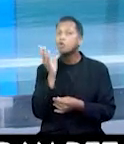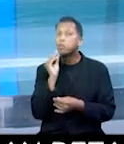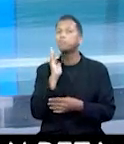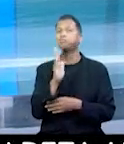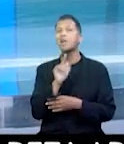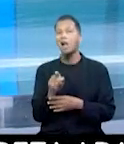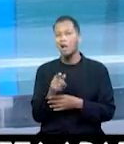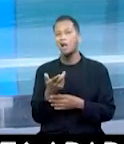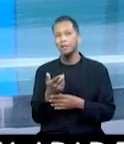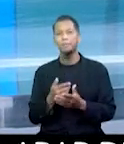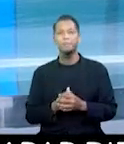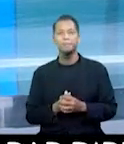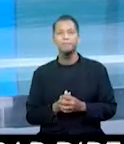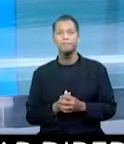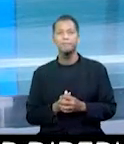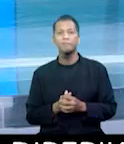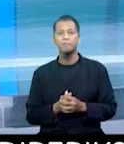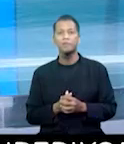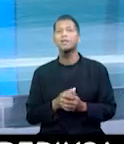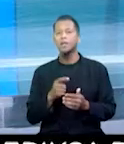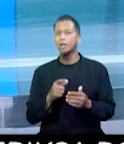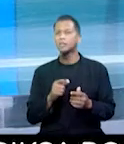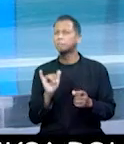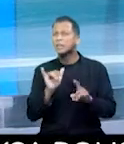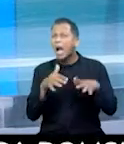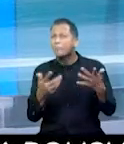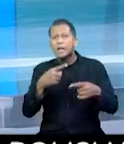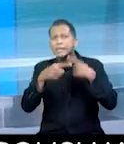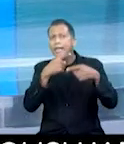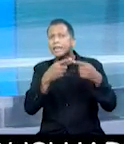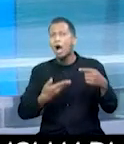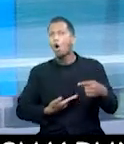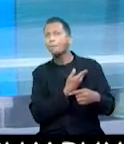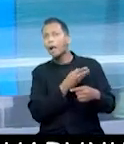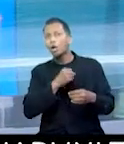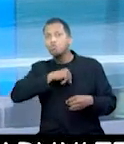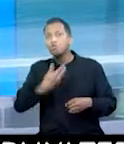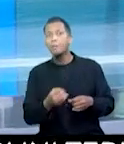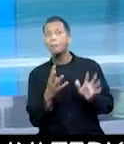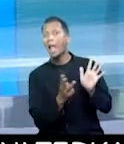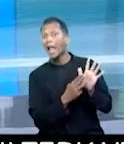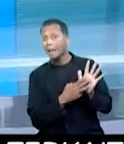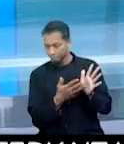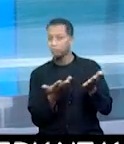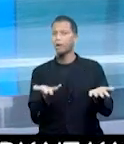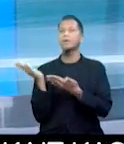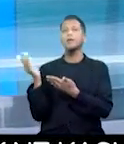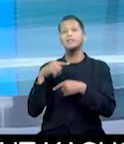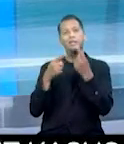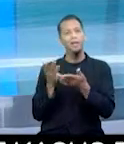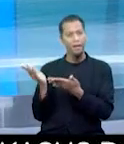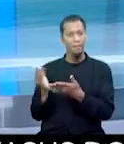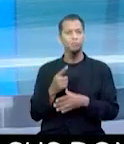terjerat dalam trading binary option. Lantas seperti apa kisah para korban yang rugi hingga miliaran rupiah? Berikut Rakyat Bicara pekan